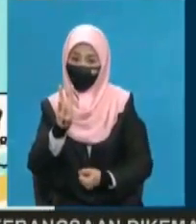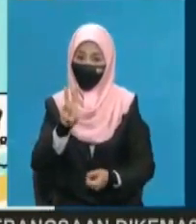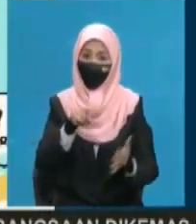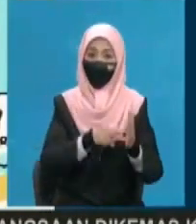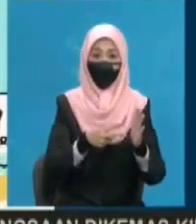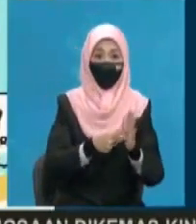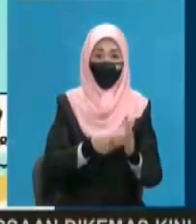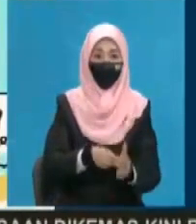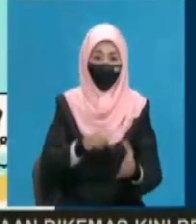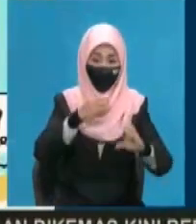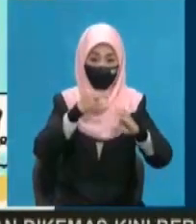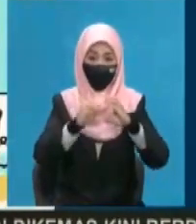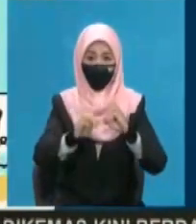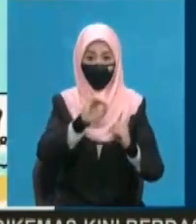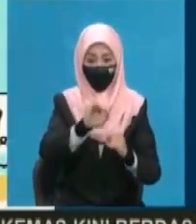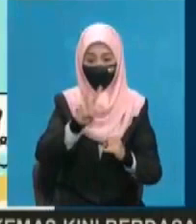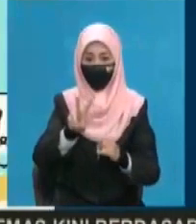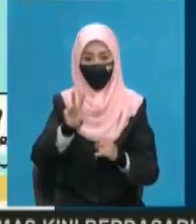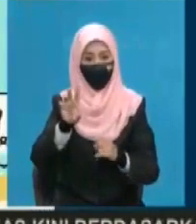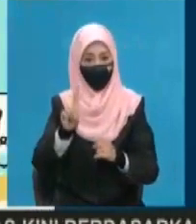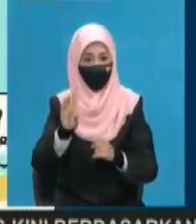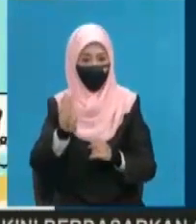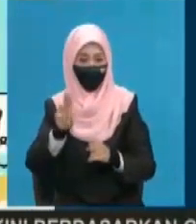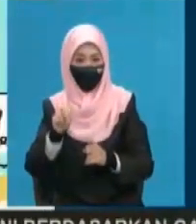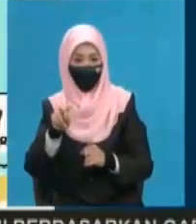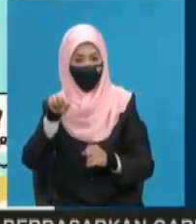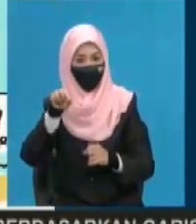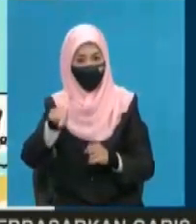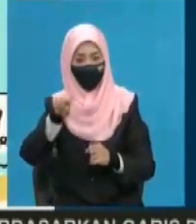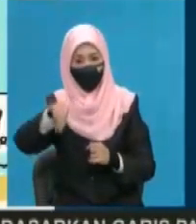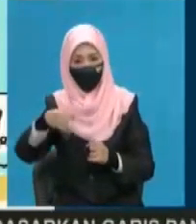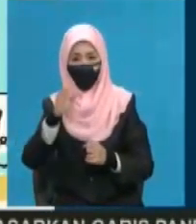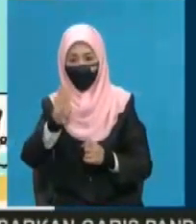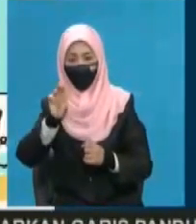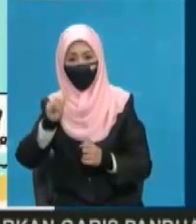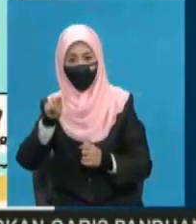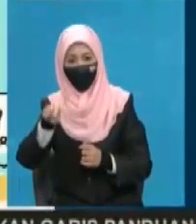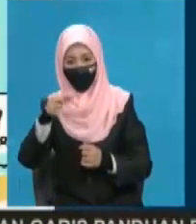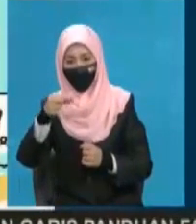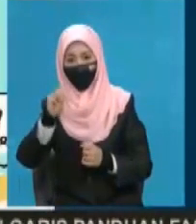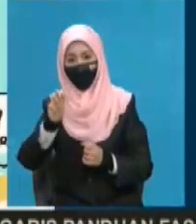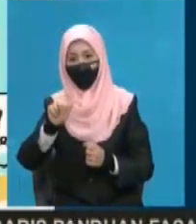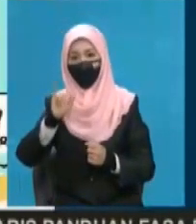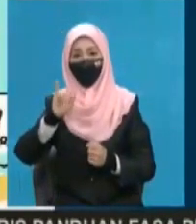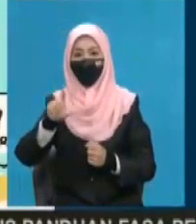atau Imel eigrp George at gmail.com